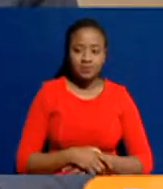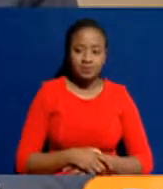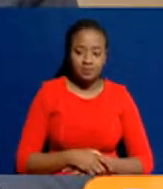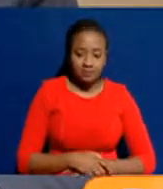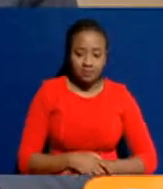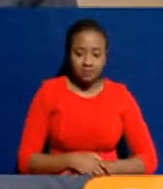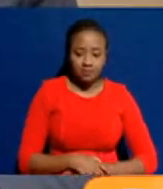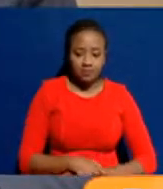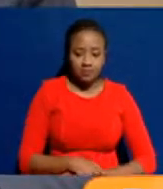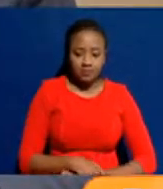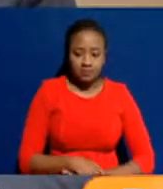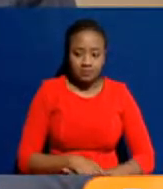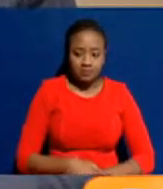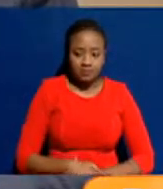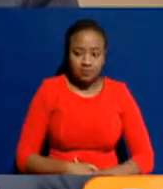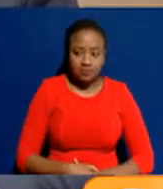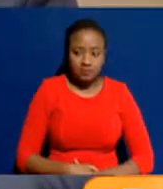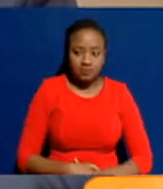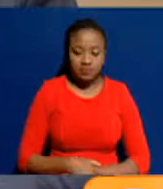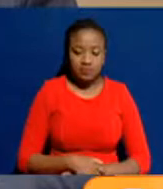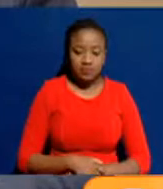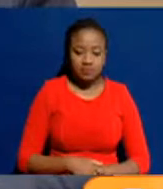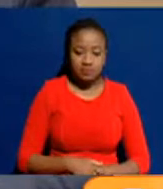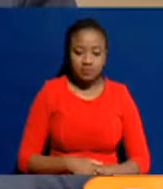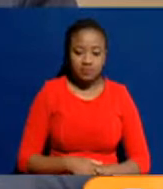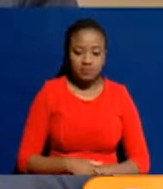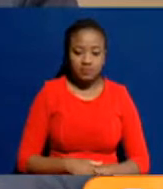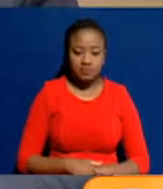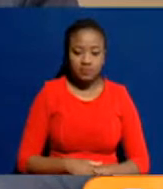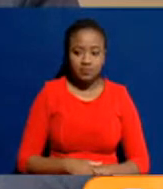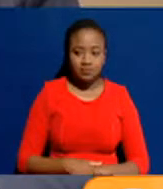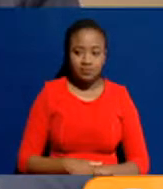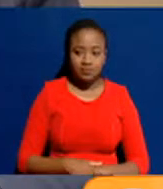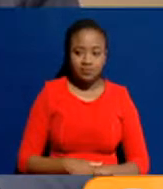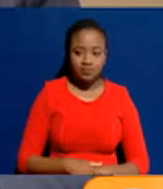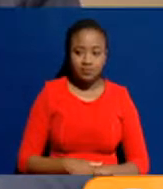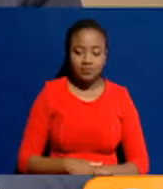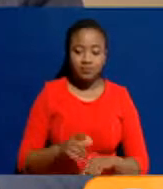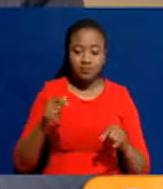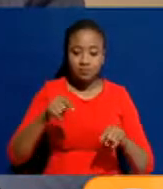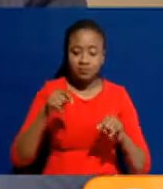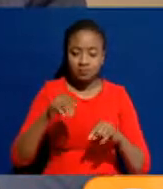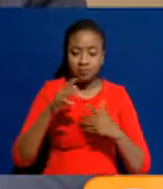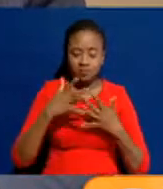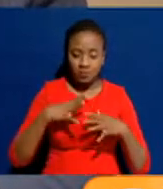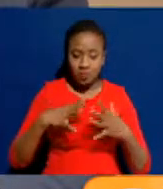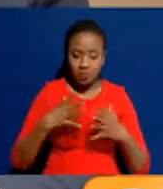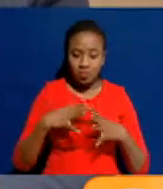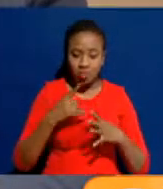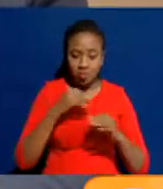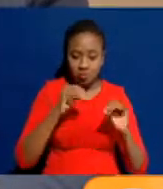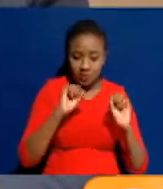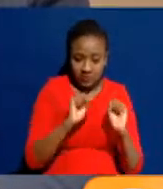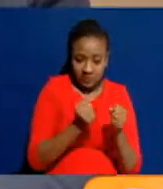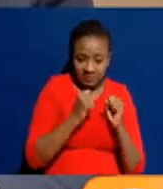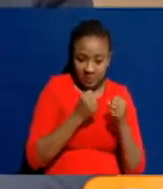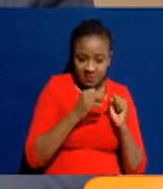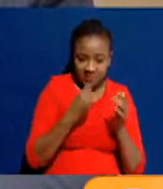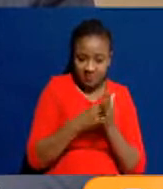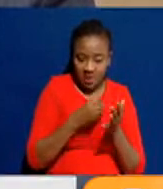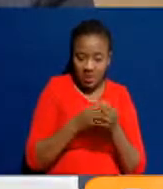Generation inatumia kiasi kikubwa sana ya pesa. Unapata ya kwamba wale wawekezaji,